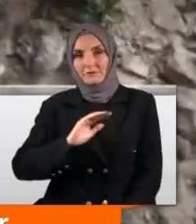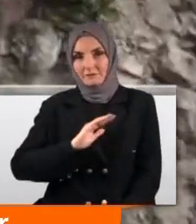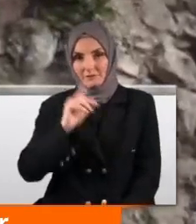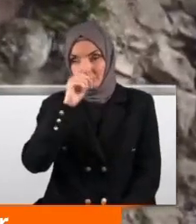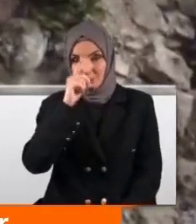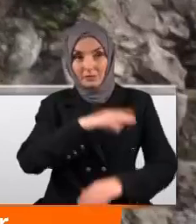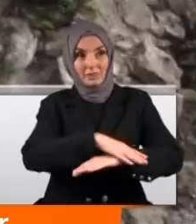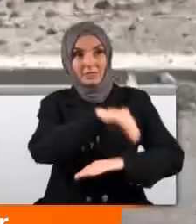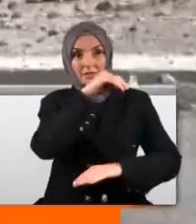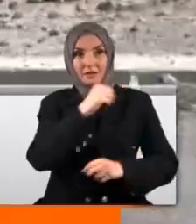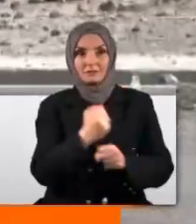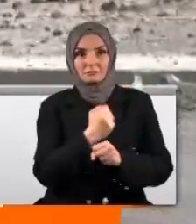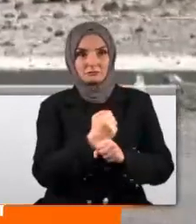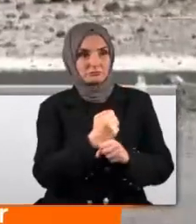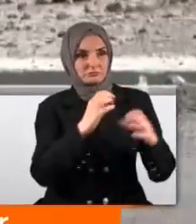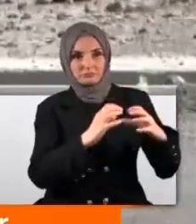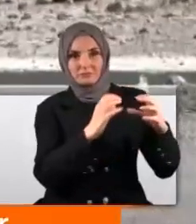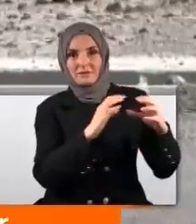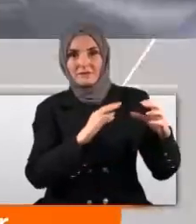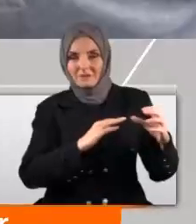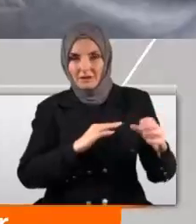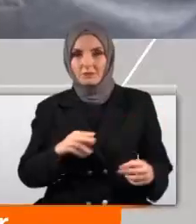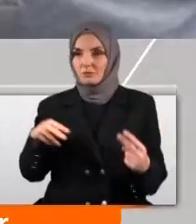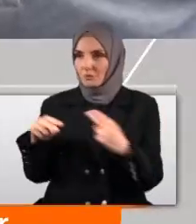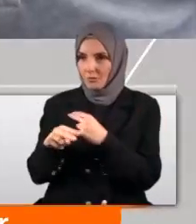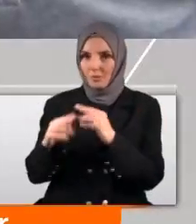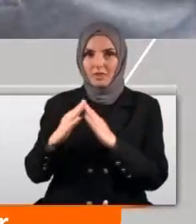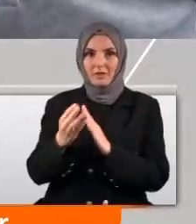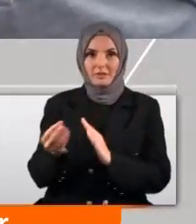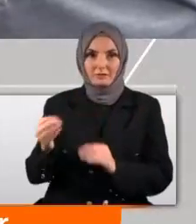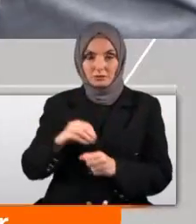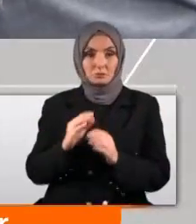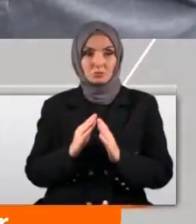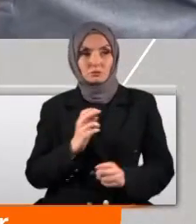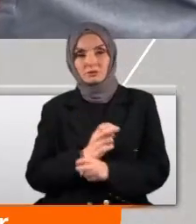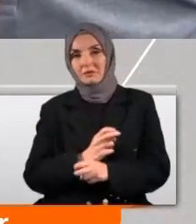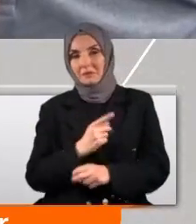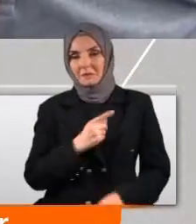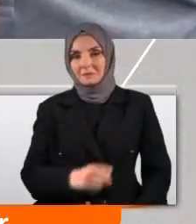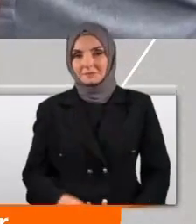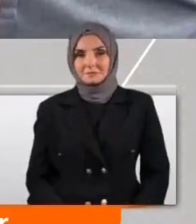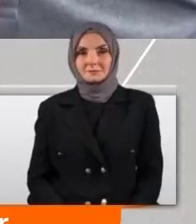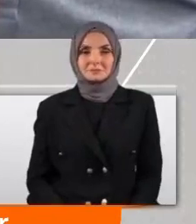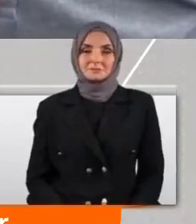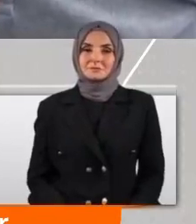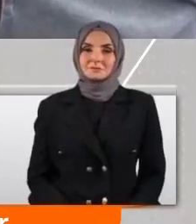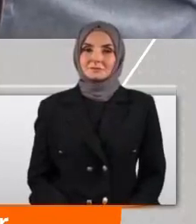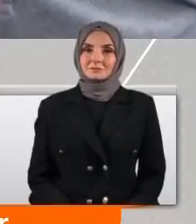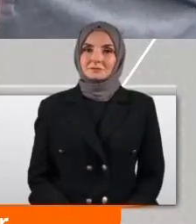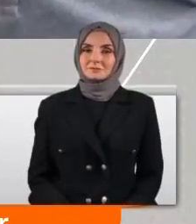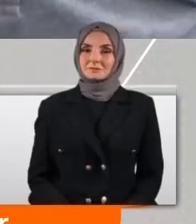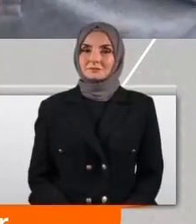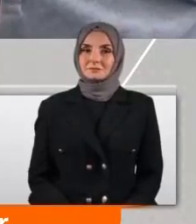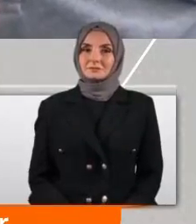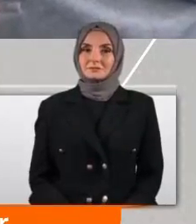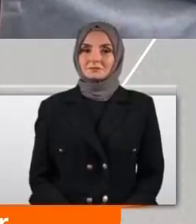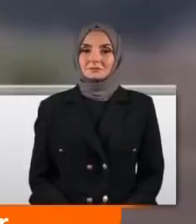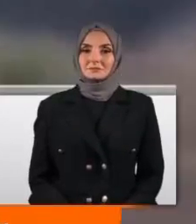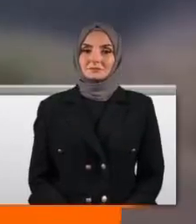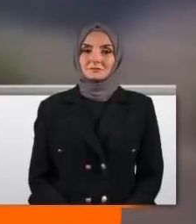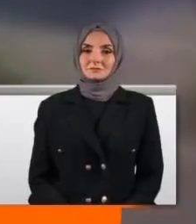ve kullandıkları yol için risk oluşturuyordu. Korkuyoruz yani, sonuçta oradan aşağı, oradan giderken herhangi bir kaya